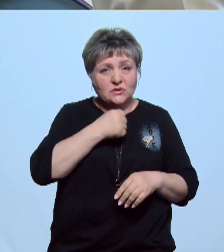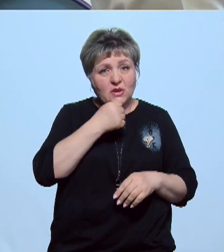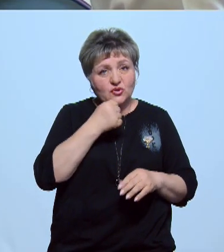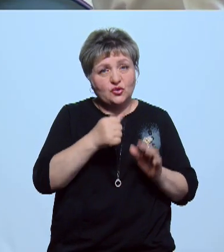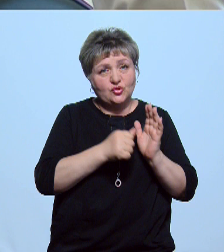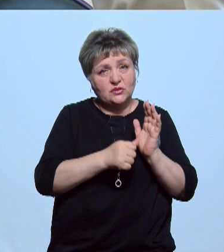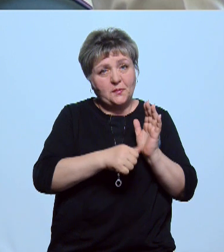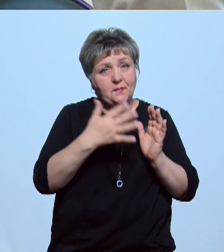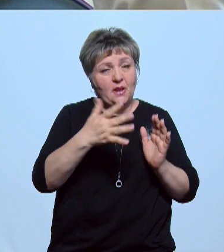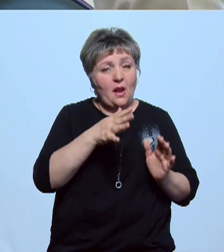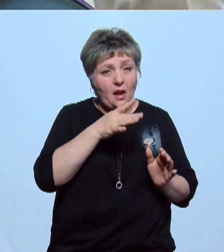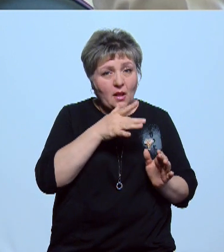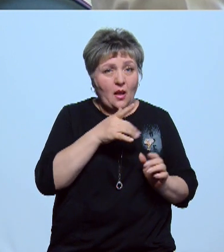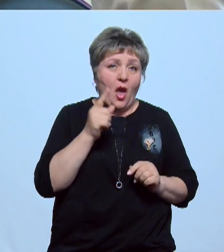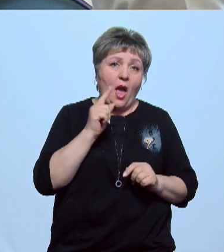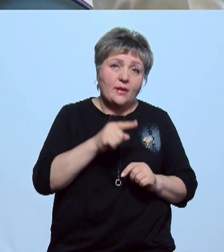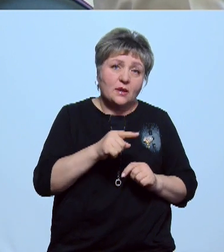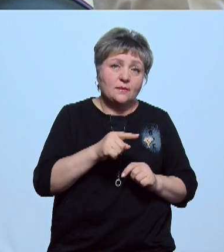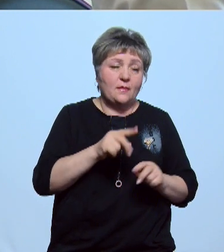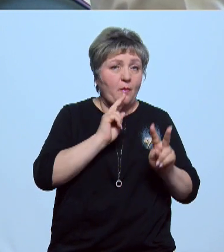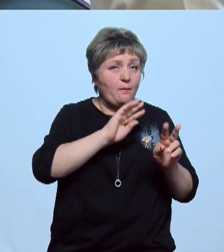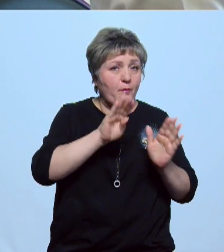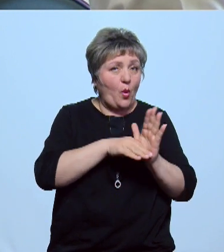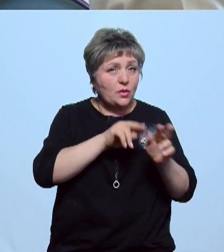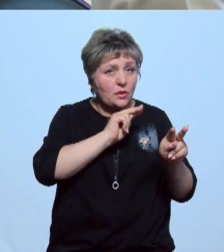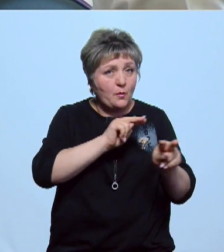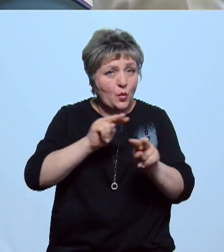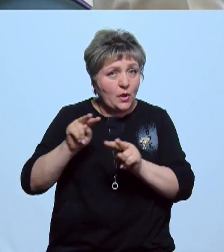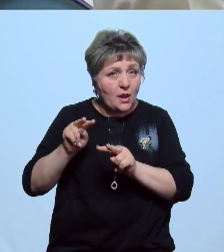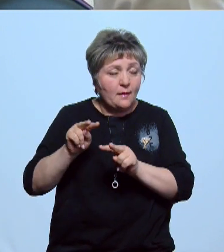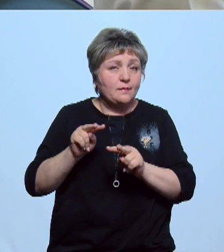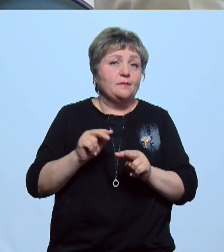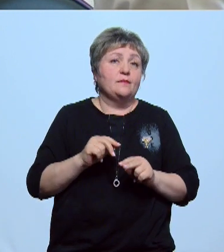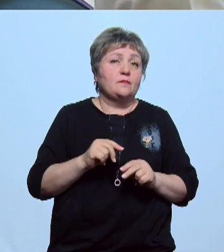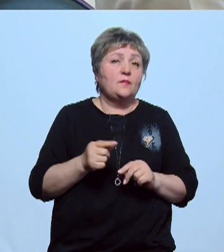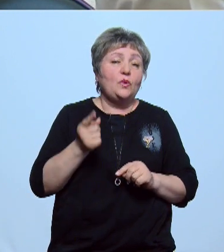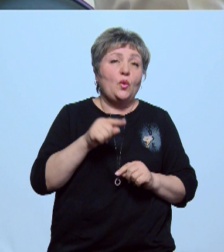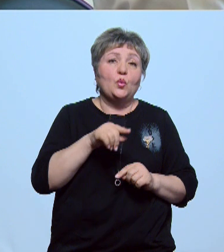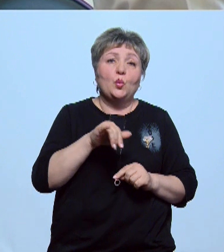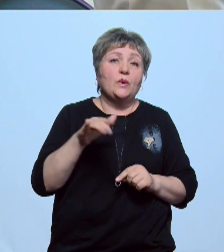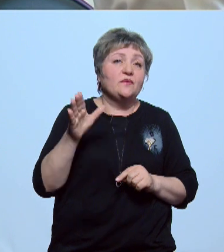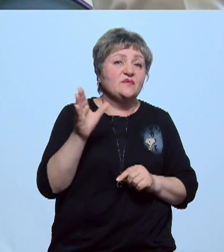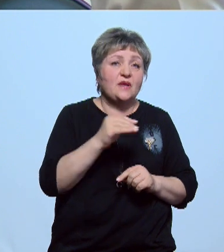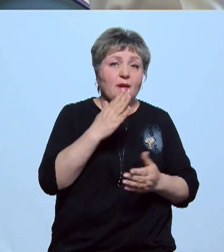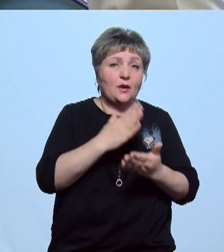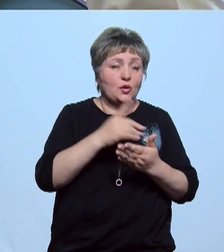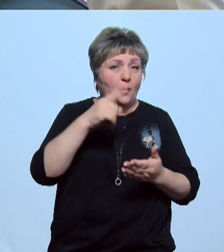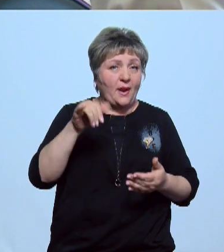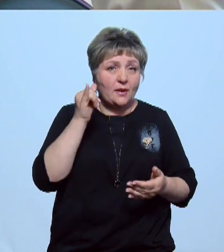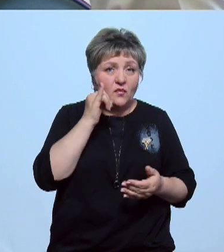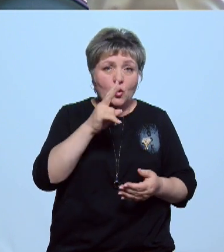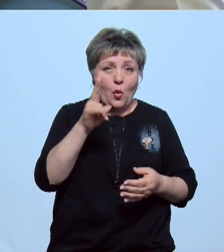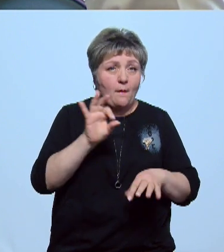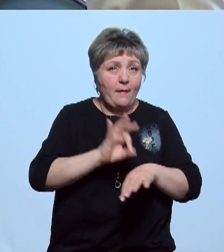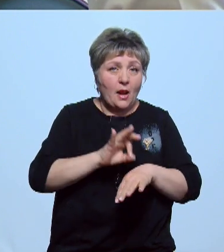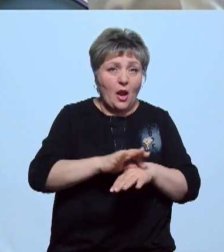лет, они под наблюдением, под тщательным. То есть у них у всех есть номера телефонов, те, которые